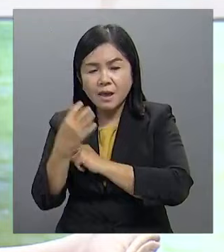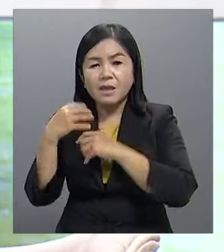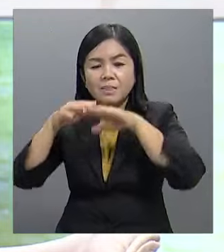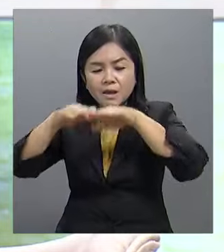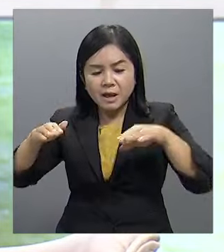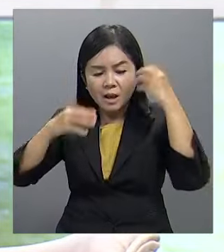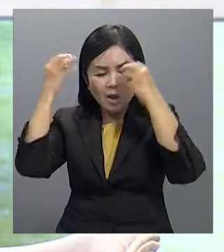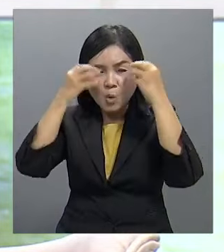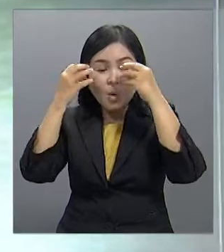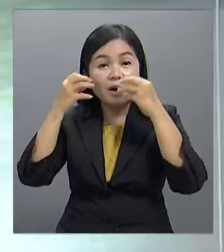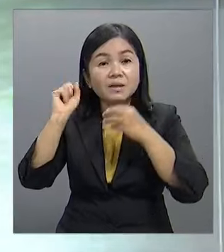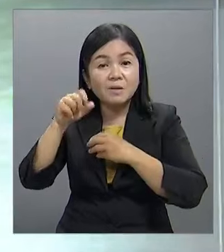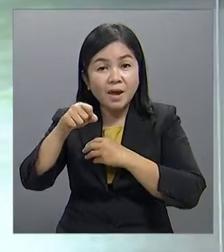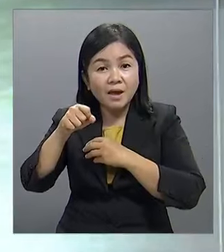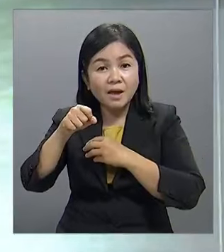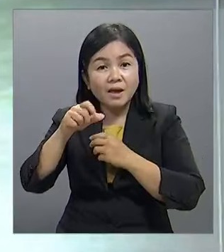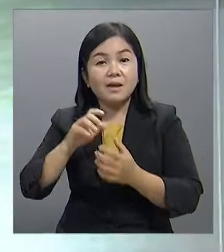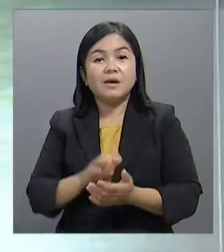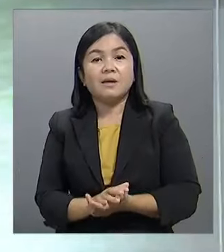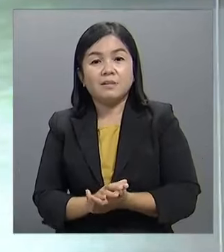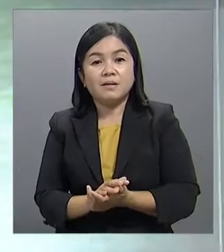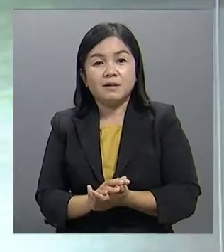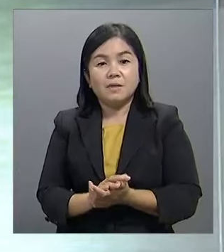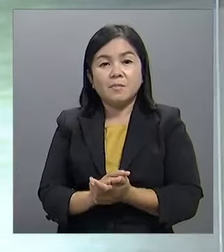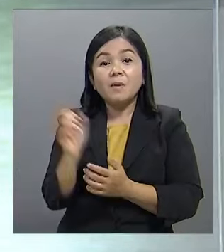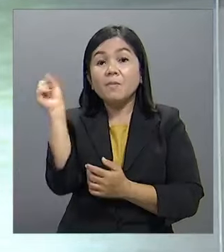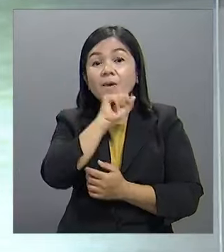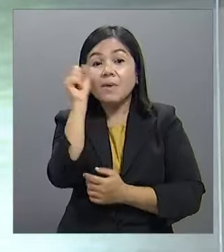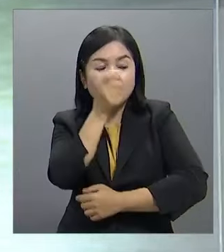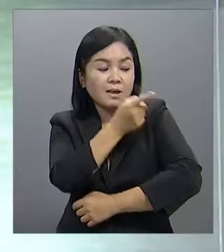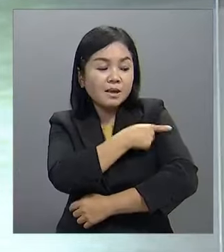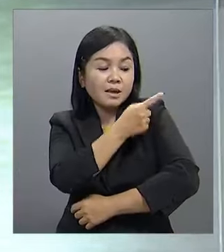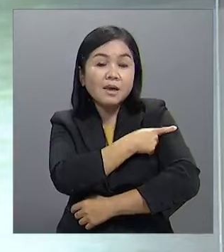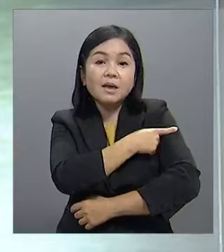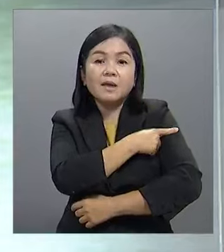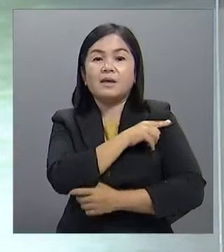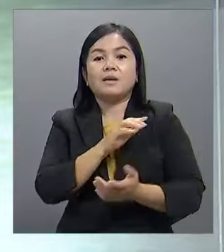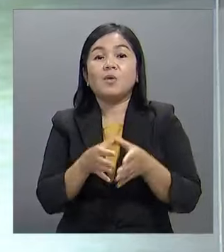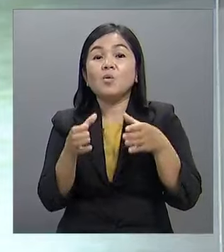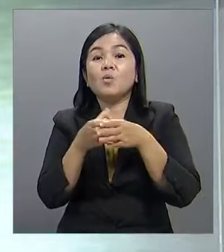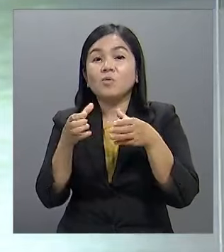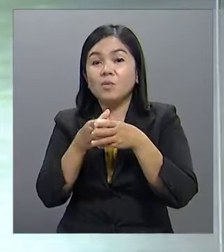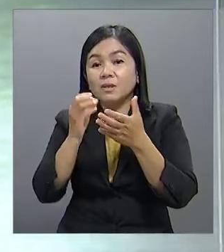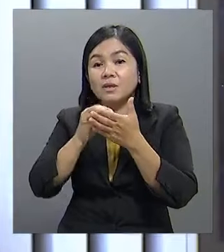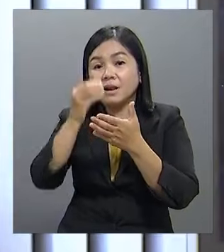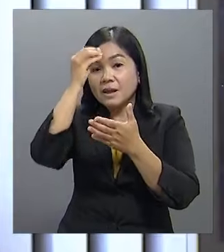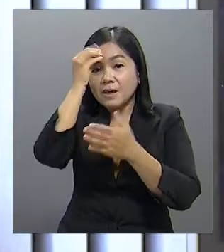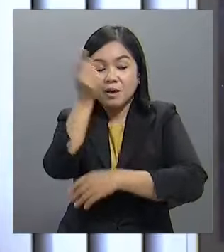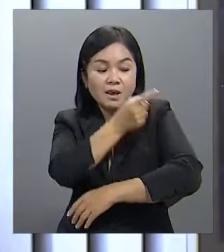น นกน้อยต้องนกน้อย อ๋อเจ้านกน้อยคอยบินสุเวหาหรอ ใช่ไหมฮะอันนี้มี นกน้อยคอยบินมาเดียวได้หรอ ไม่